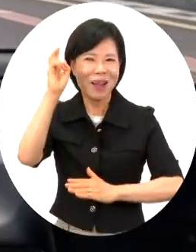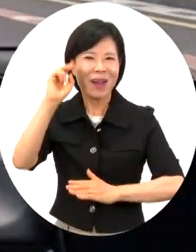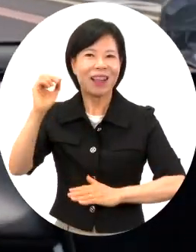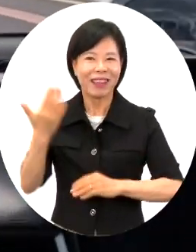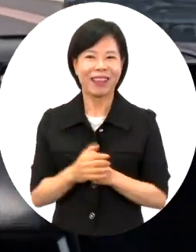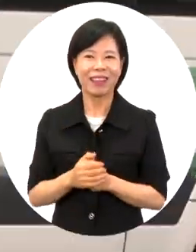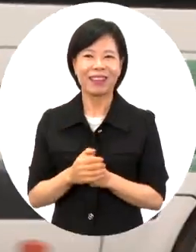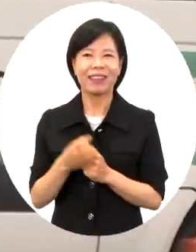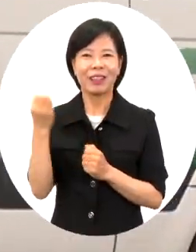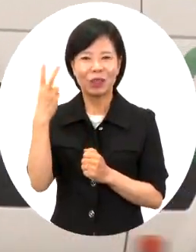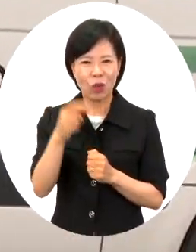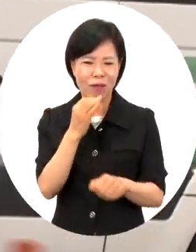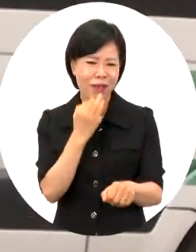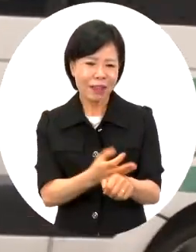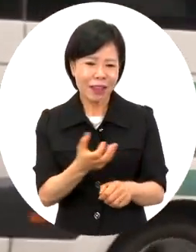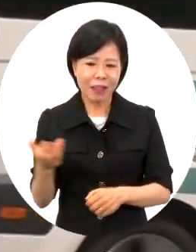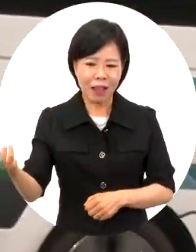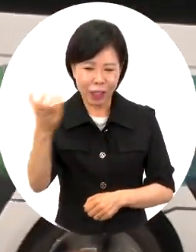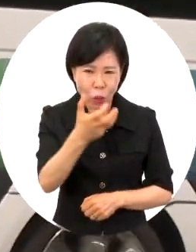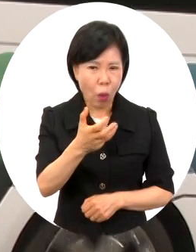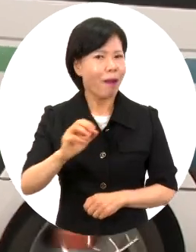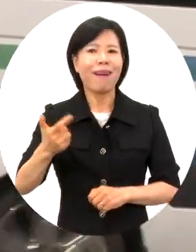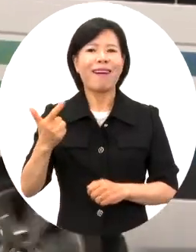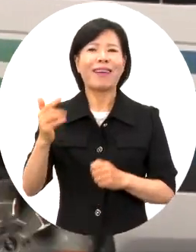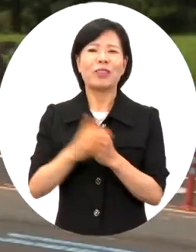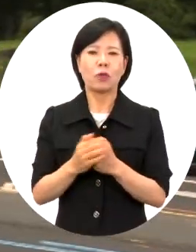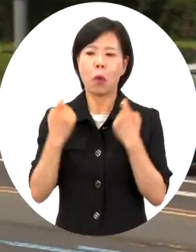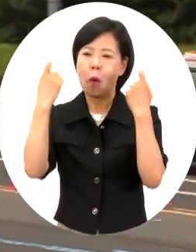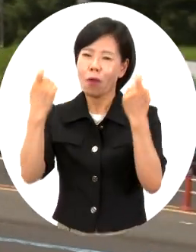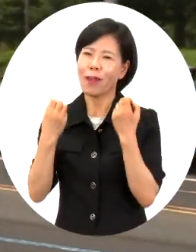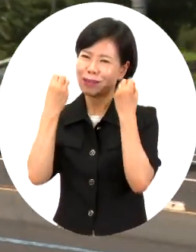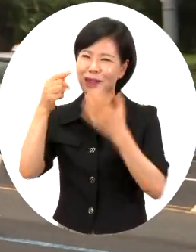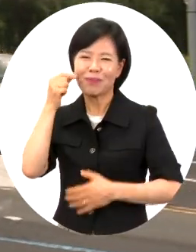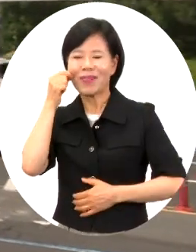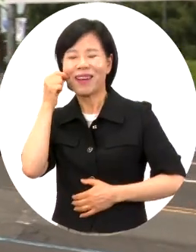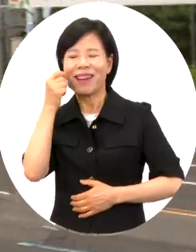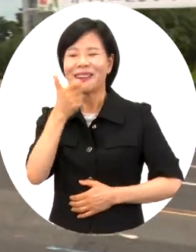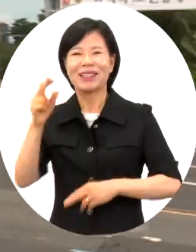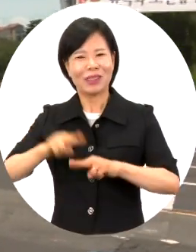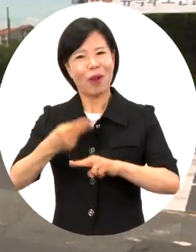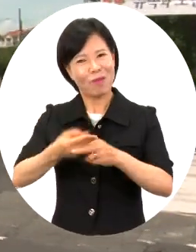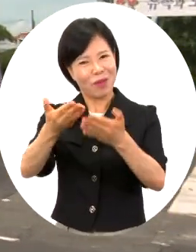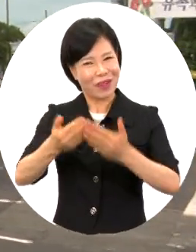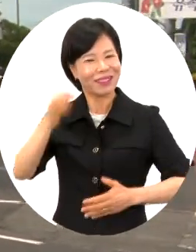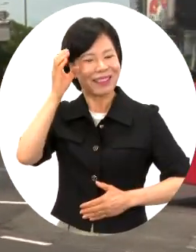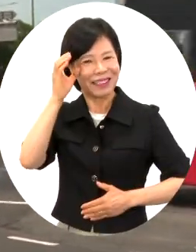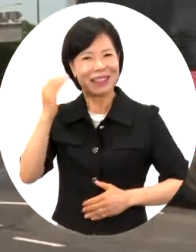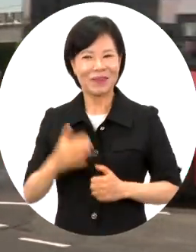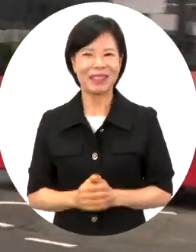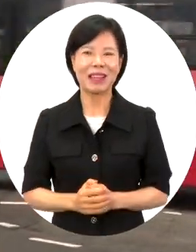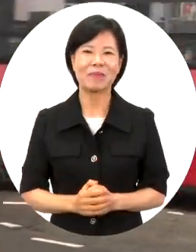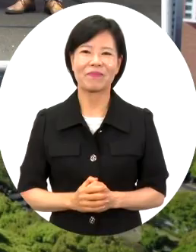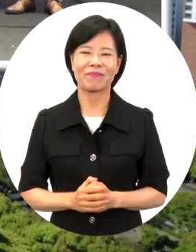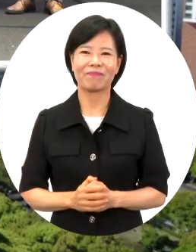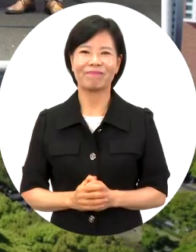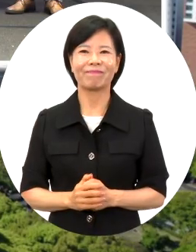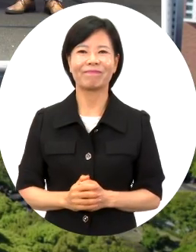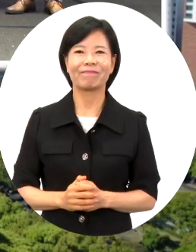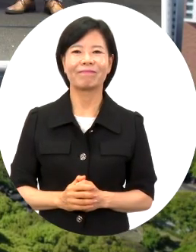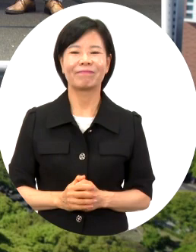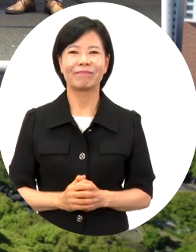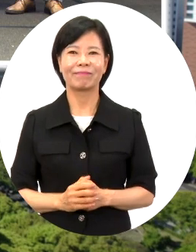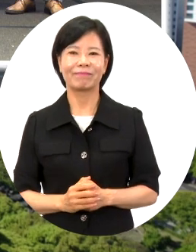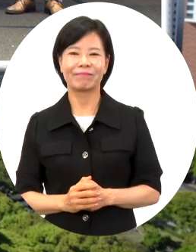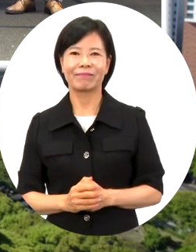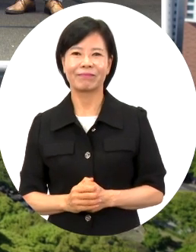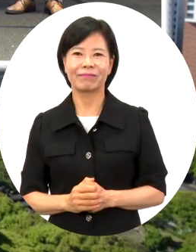것으로 예상되는데요. 단순한 이동수단을 넘어 제주 여행의 새로운 매력도 선사할 것으로 기대됩니다.